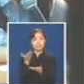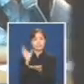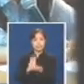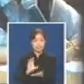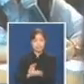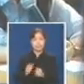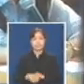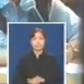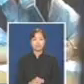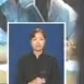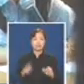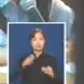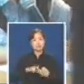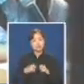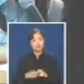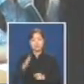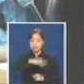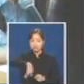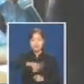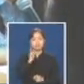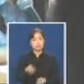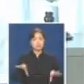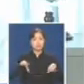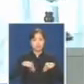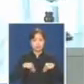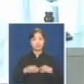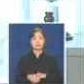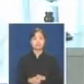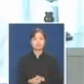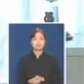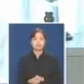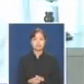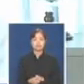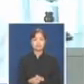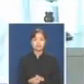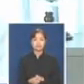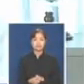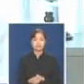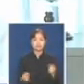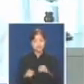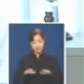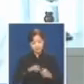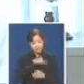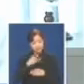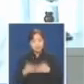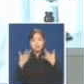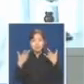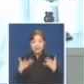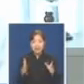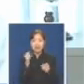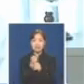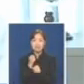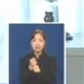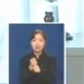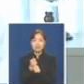ะครับอีกส่วนหนึ่งที่เป็นปัญหาก็ต้องยอมรับก็คือว่าเงินที่ควรจะกลับมาจากเด็กที่จบไปแล้วแล้วก็ทำงานเนี่ยยังน้